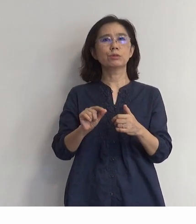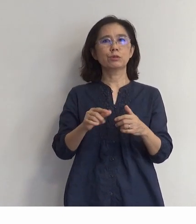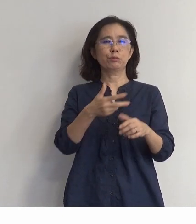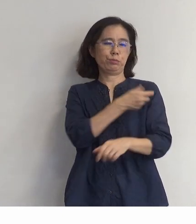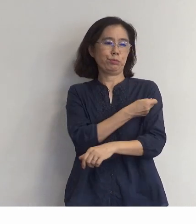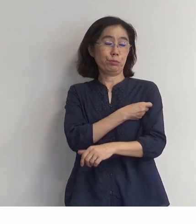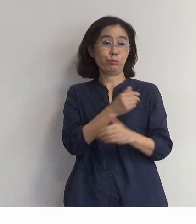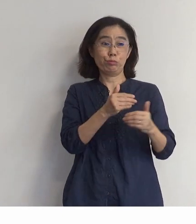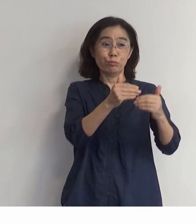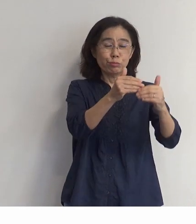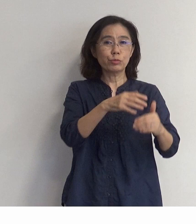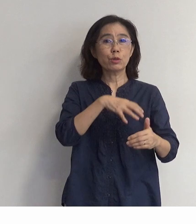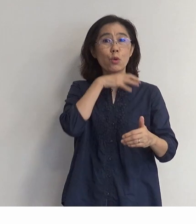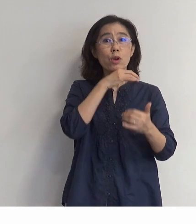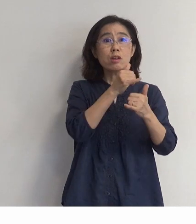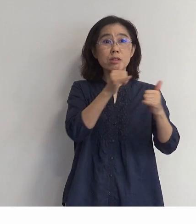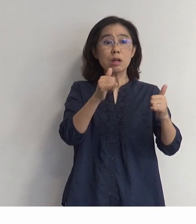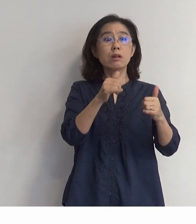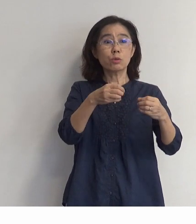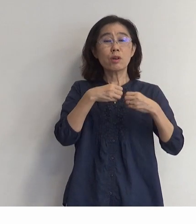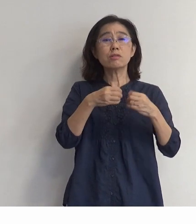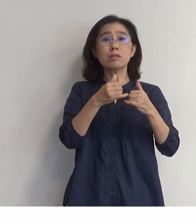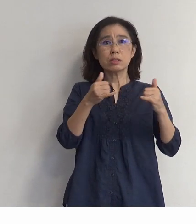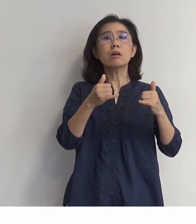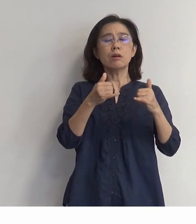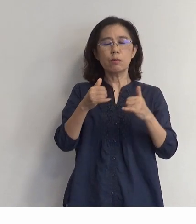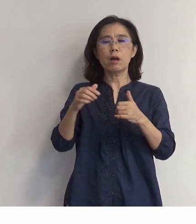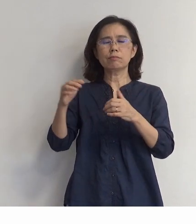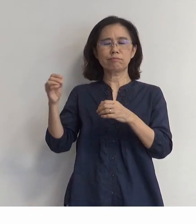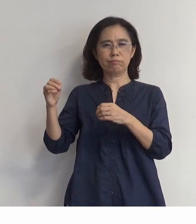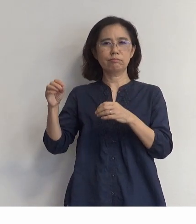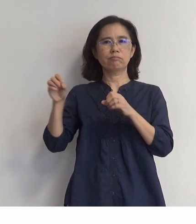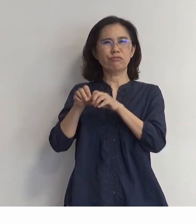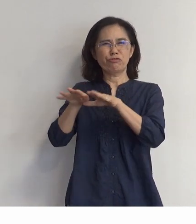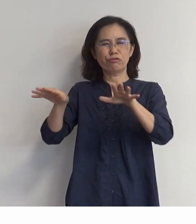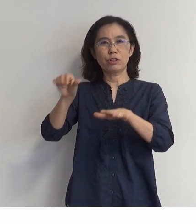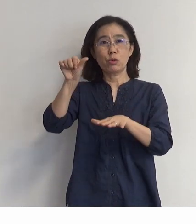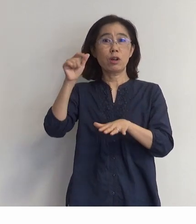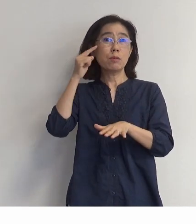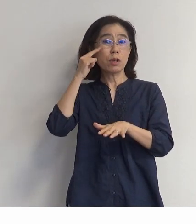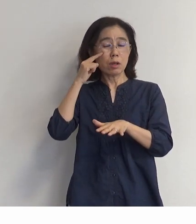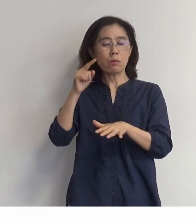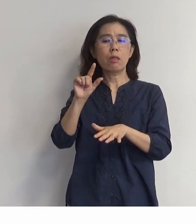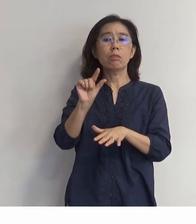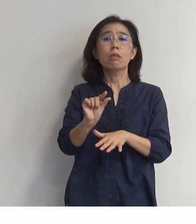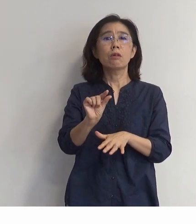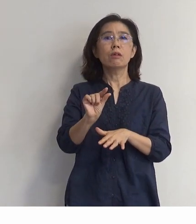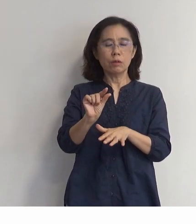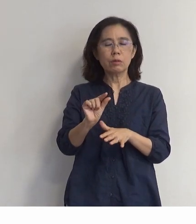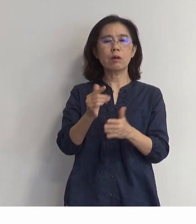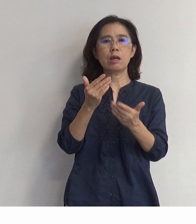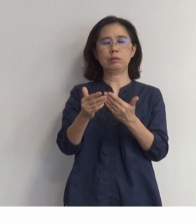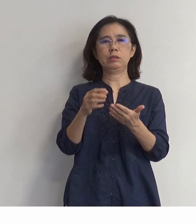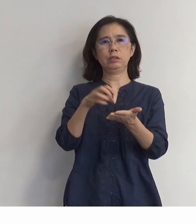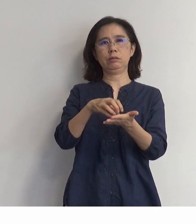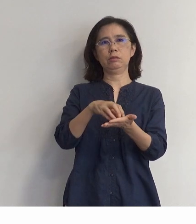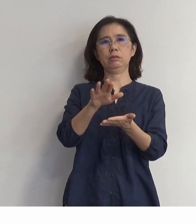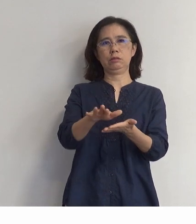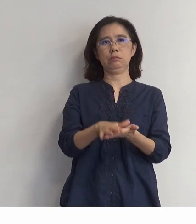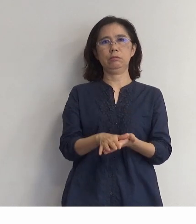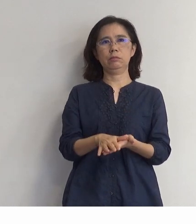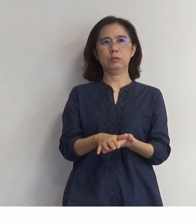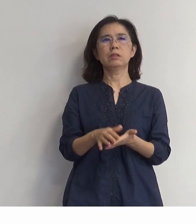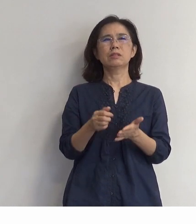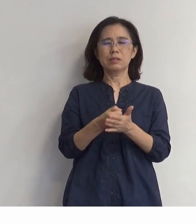が進んでいる高齢者の感染者がこの第5波では少ないことがそのことを実証しています。残念なが